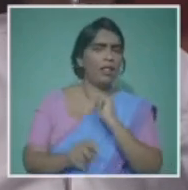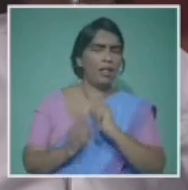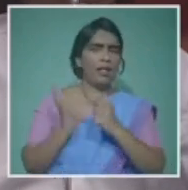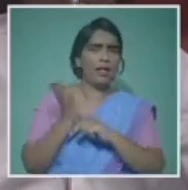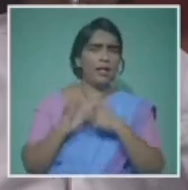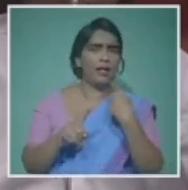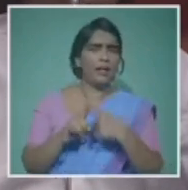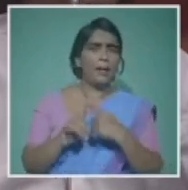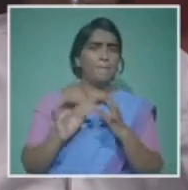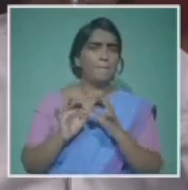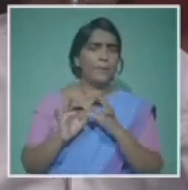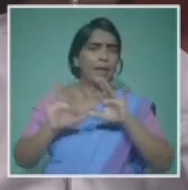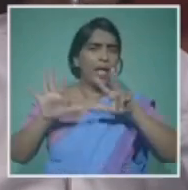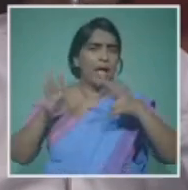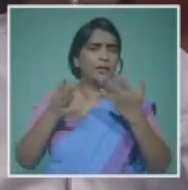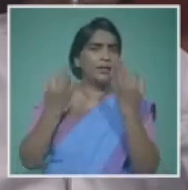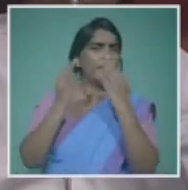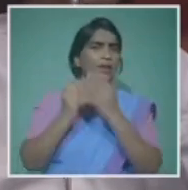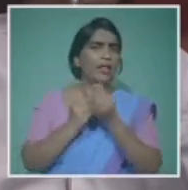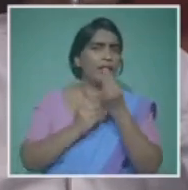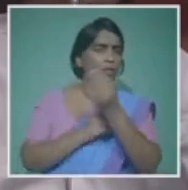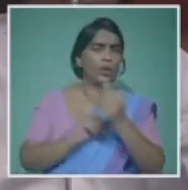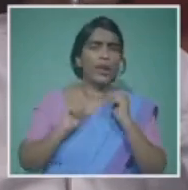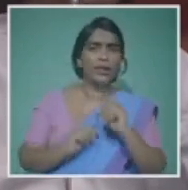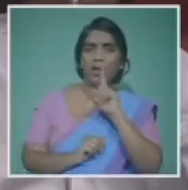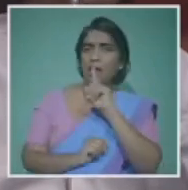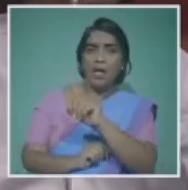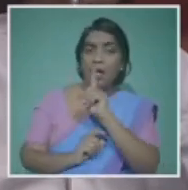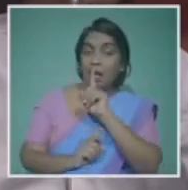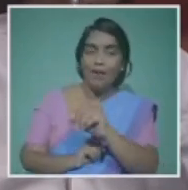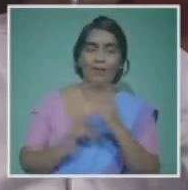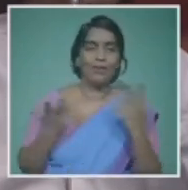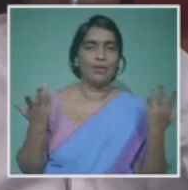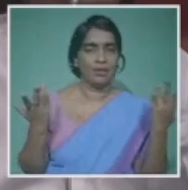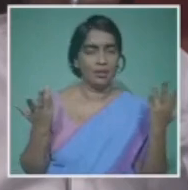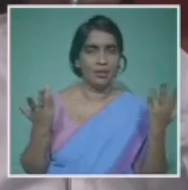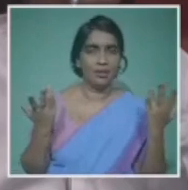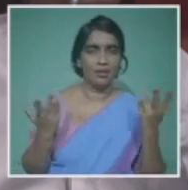මේ බිලියන 800ක බදුසාර දුන්නේ? ඇව්වේ නැහැ.